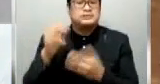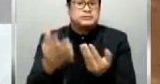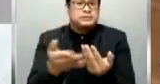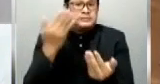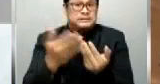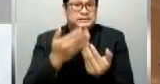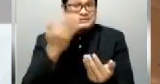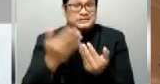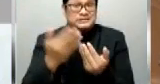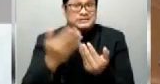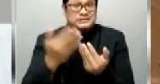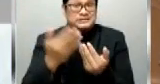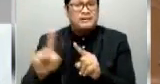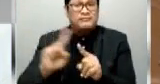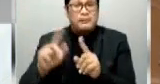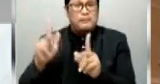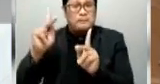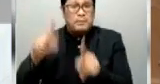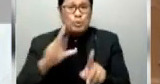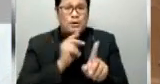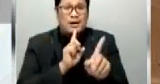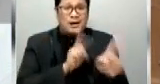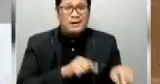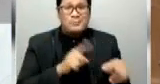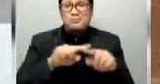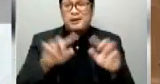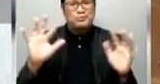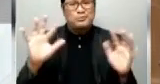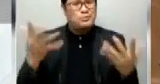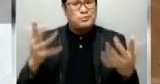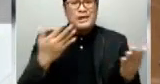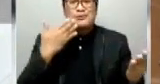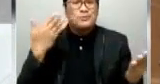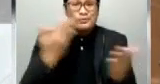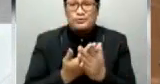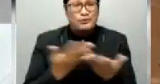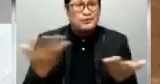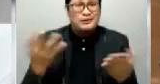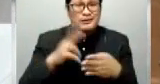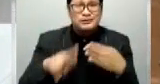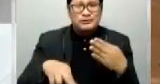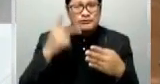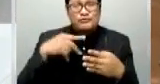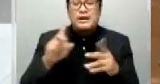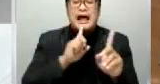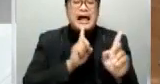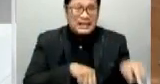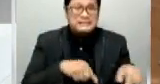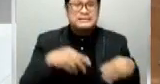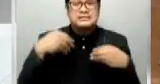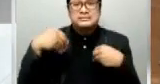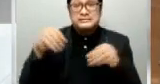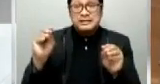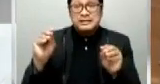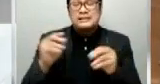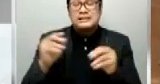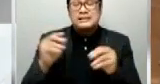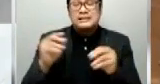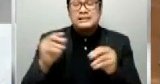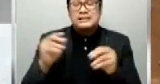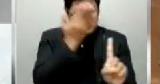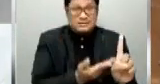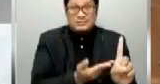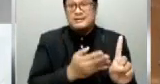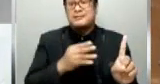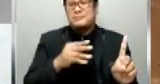pero walang mabuting kalalabasan dito sa sagot for sale dahil yung bata nga, una,